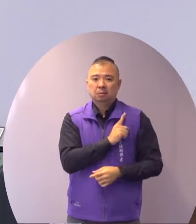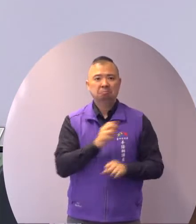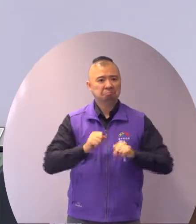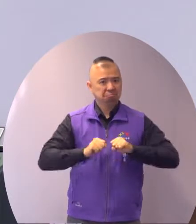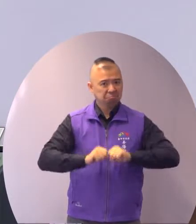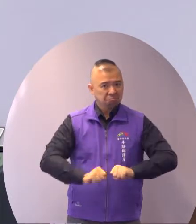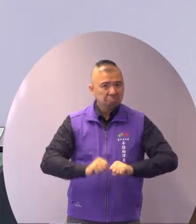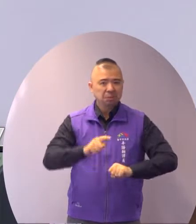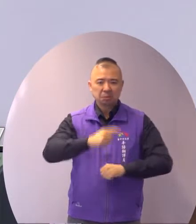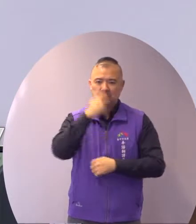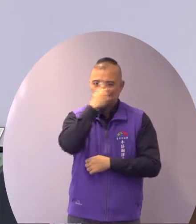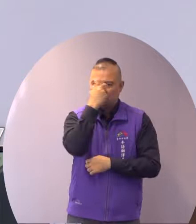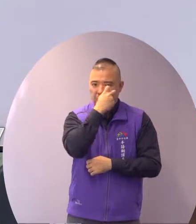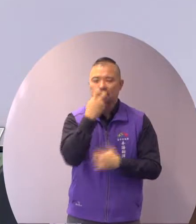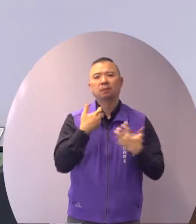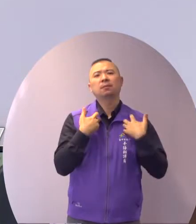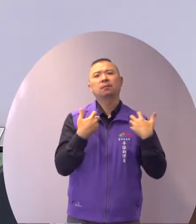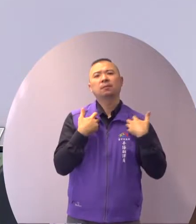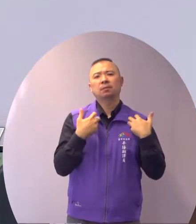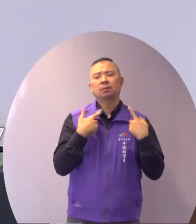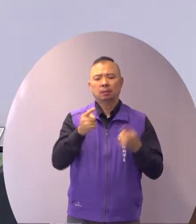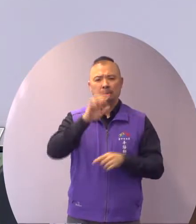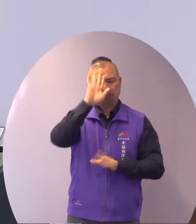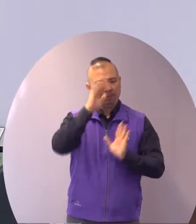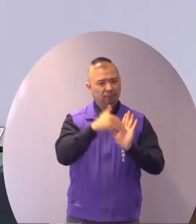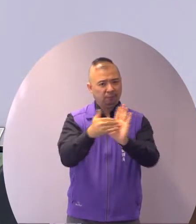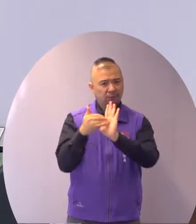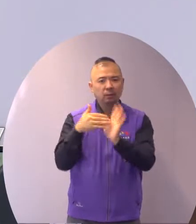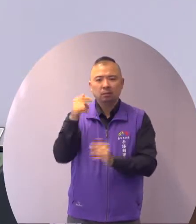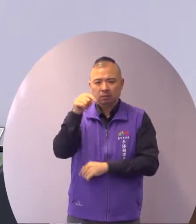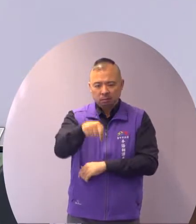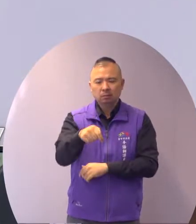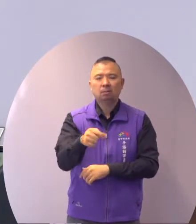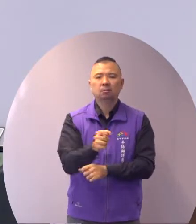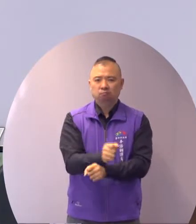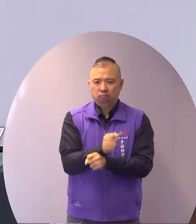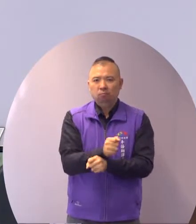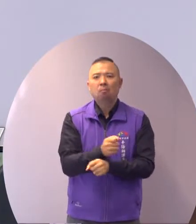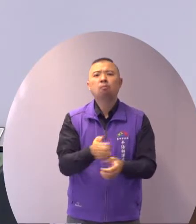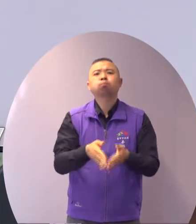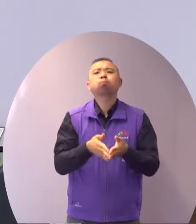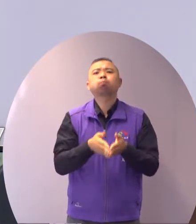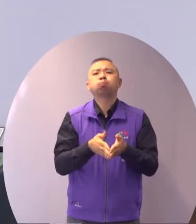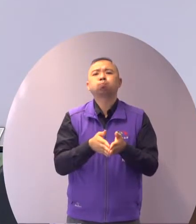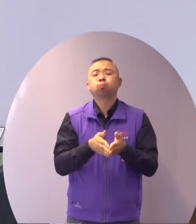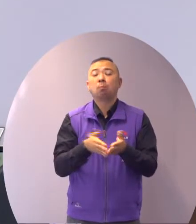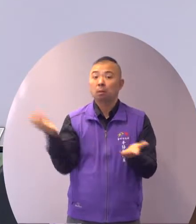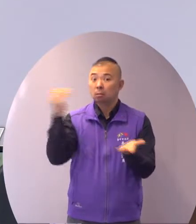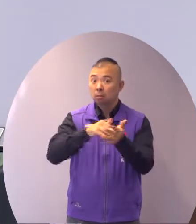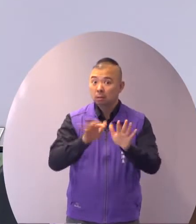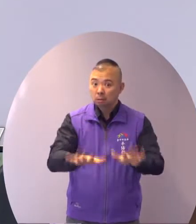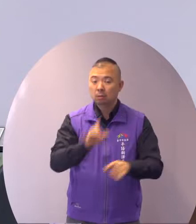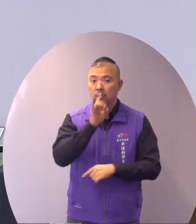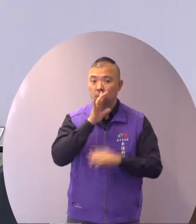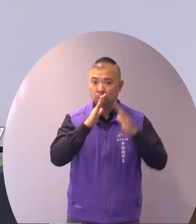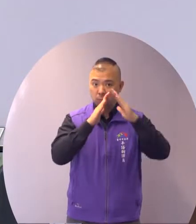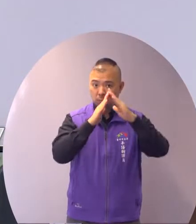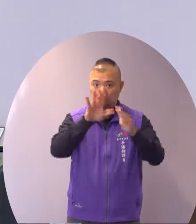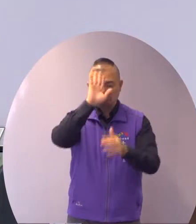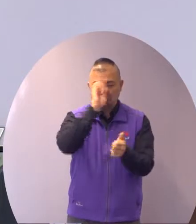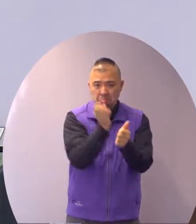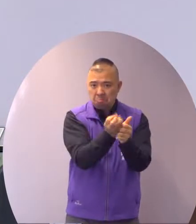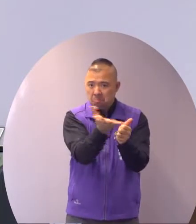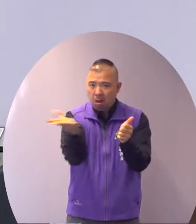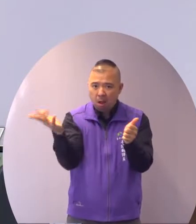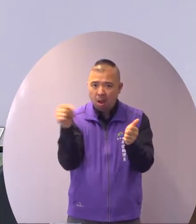在防疫方面一定要特别小心。到目前为止，本市的疫情是平稳。